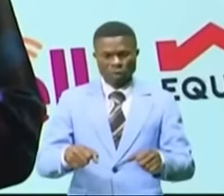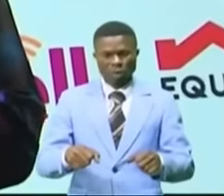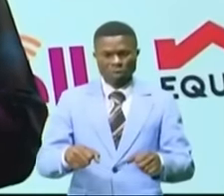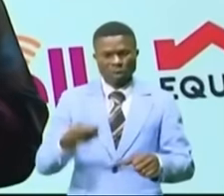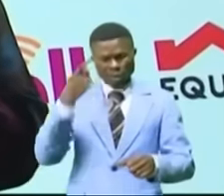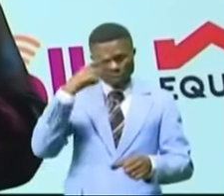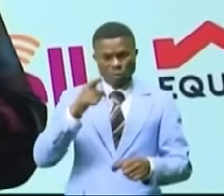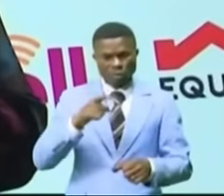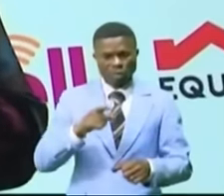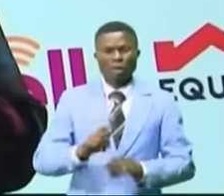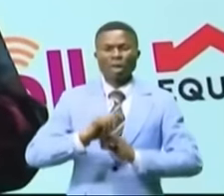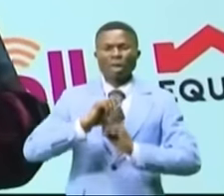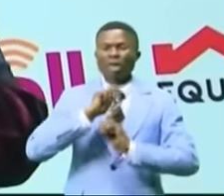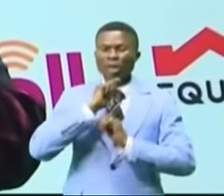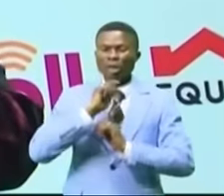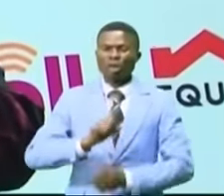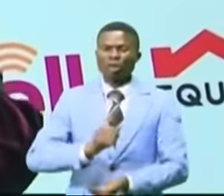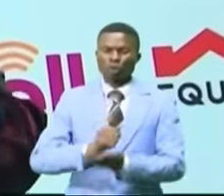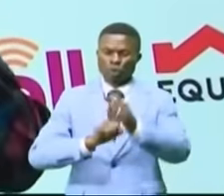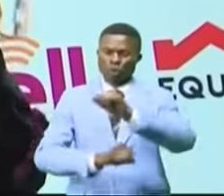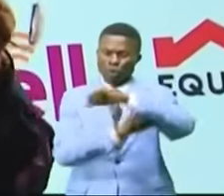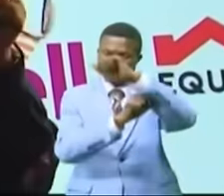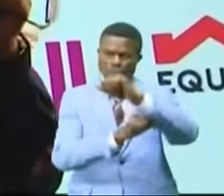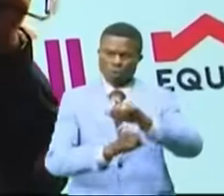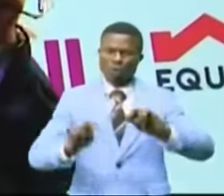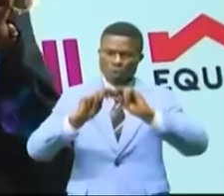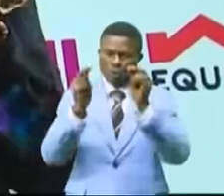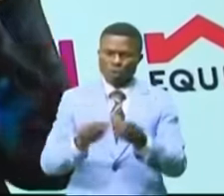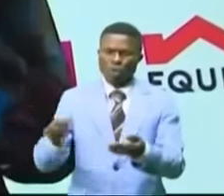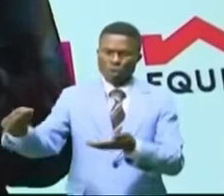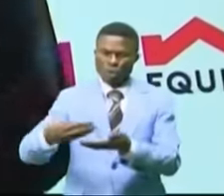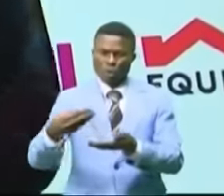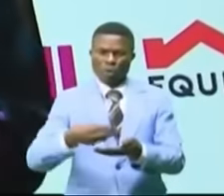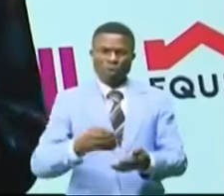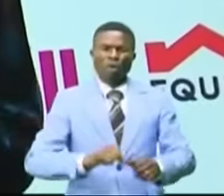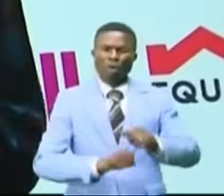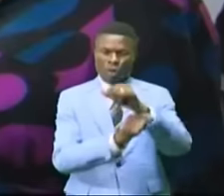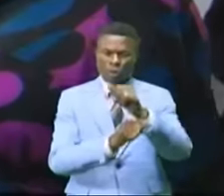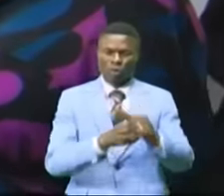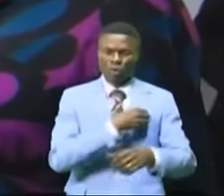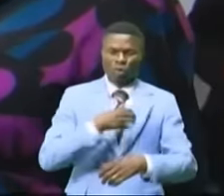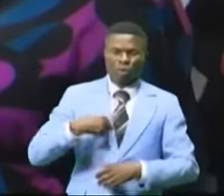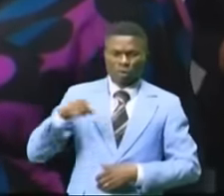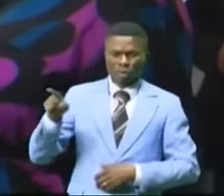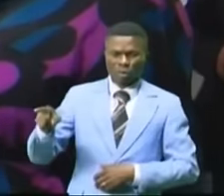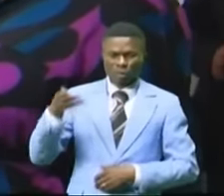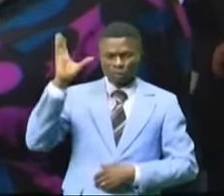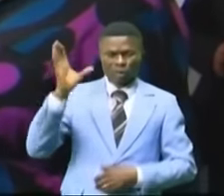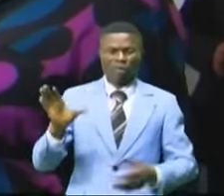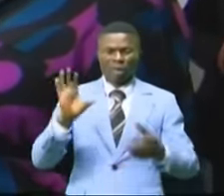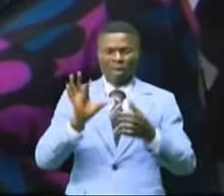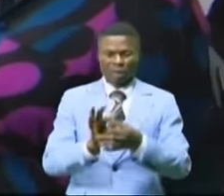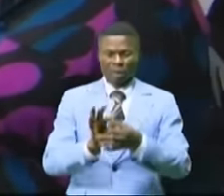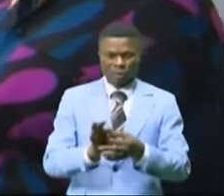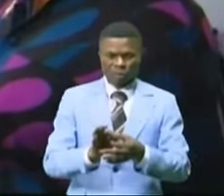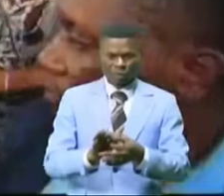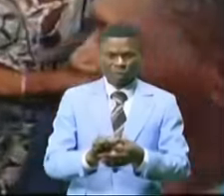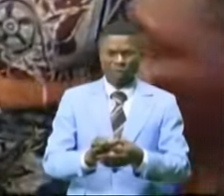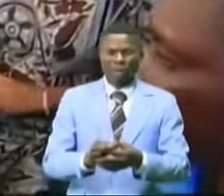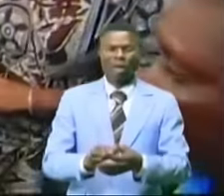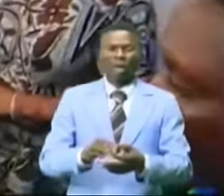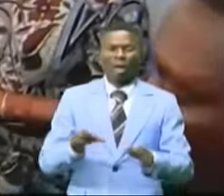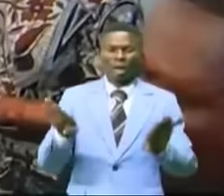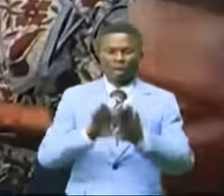pour faire un geste, constituer une cagnotte pour accompagner ses mamans. Village de la Femme ferme ses portes ce